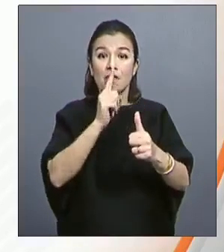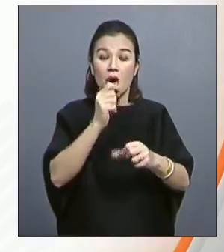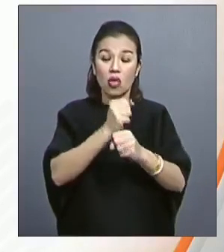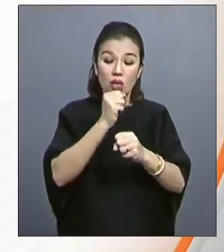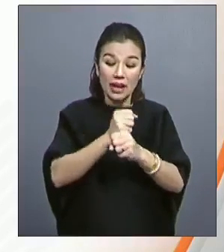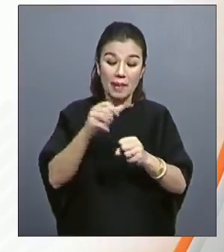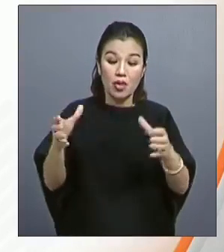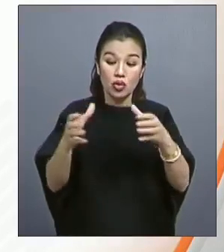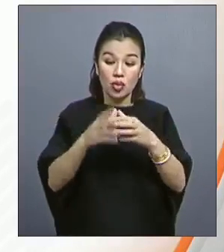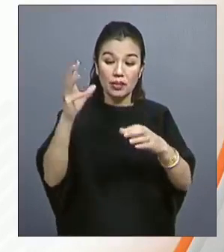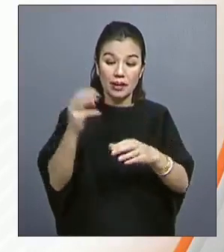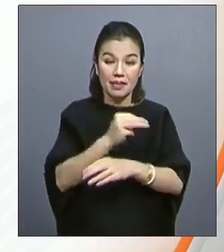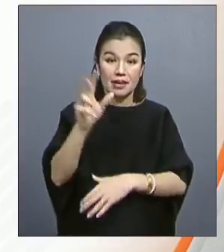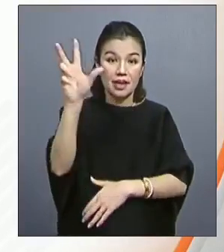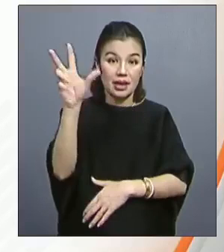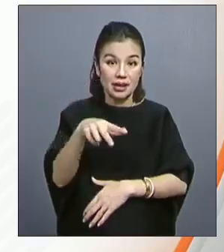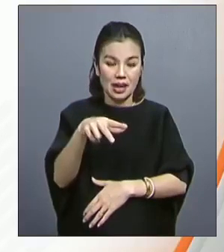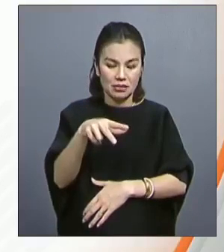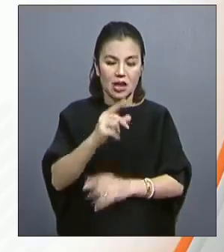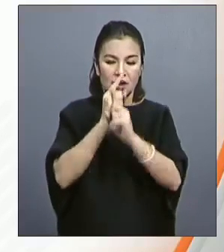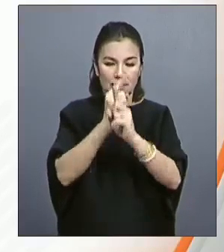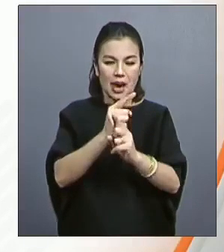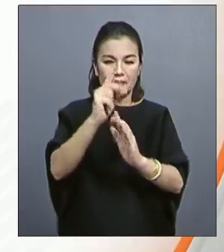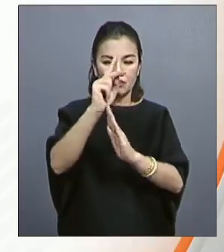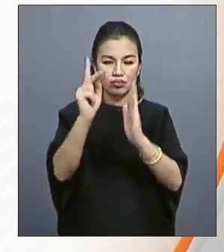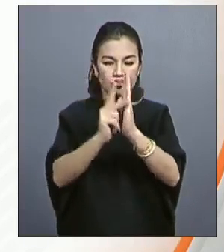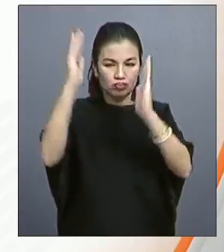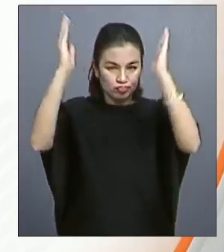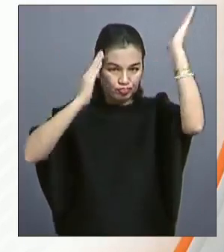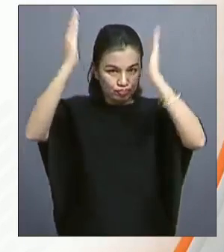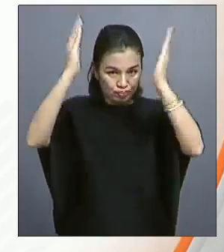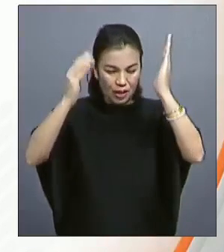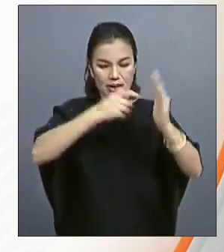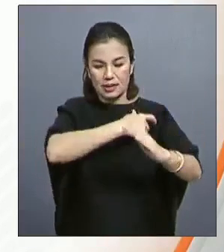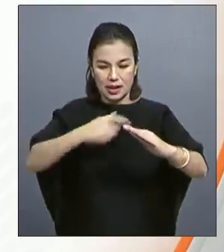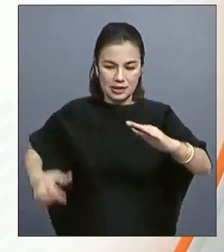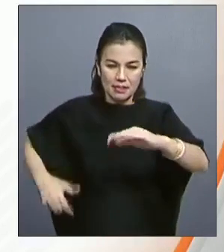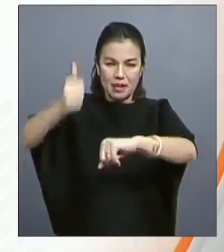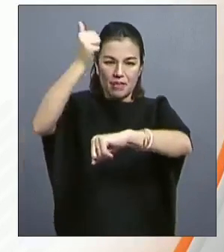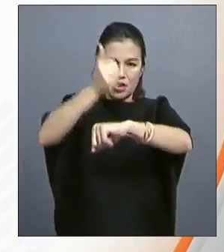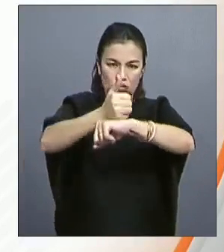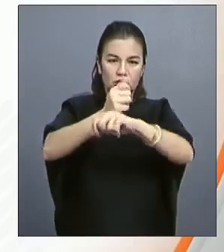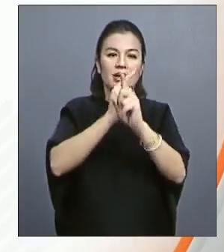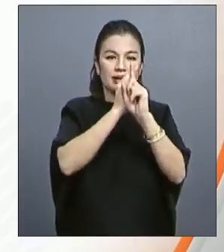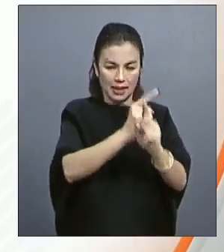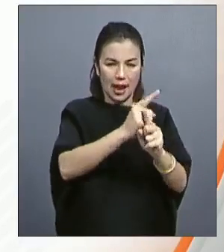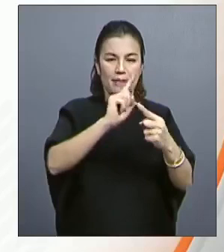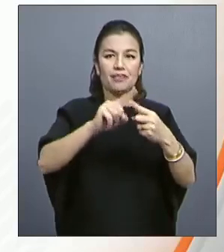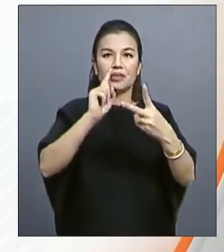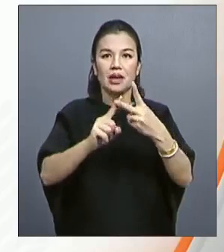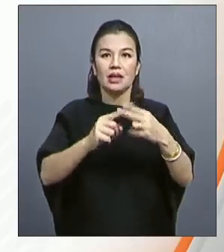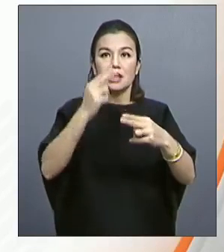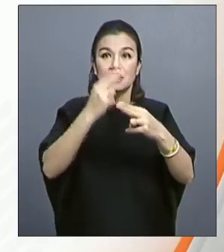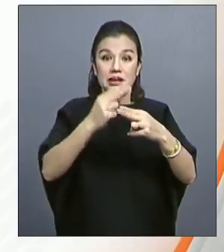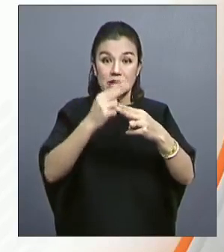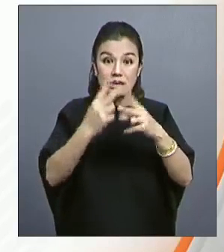พรรคไทยรักษาชาติยึดมั่นในระบอบประชาธิปไตยอันมีพระมหากษัตริย์ทรงเป็นประมุขการเสนอชื่อนายกรัฐมนตรีในบัญชีของ